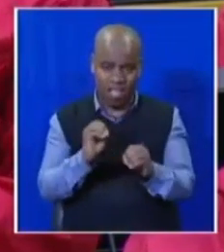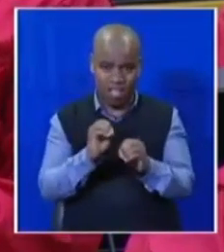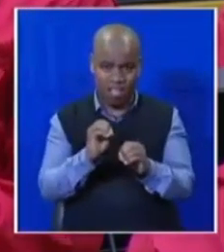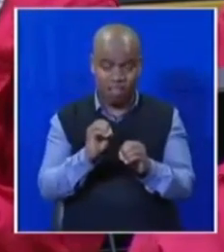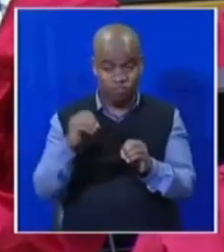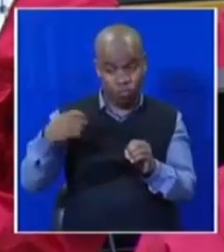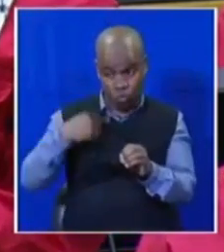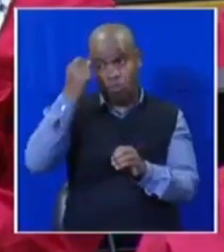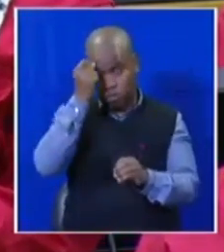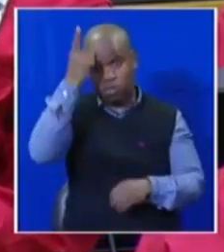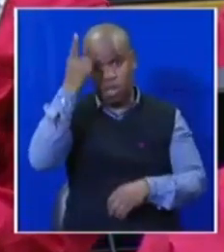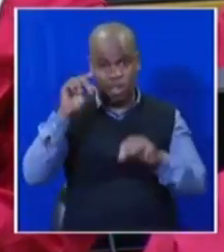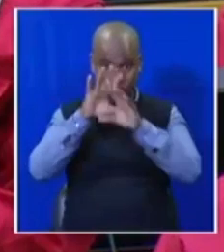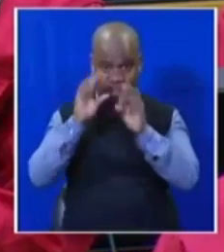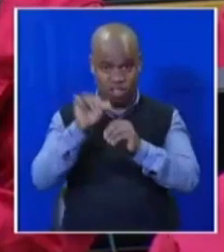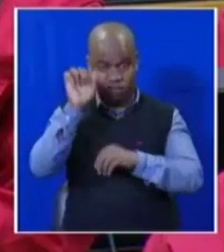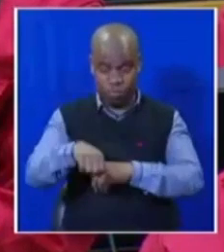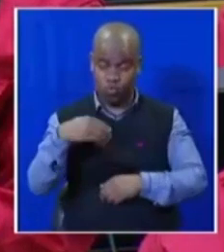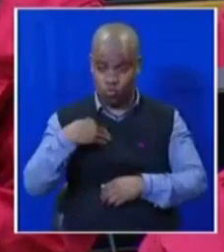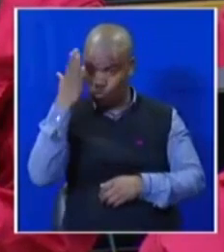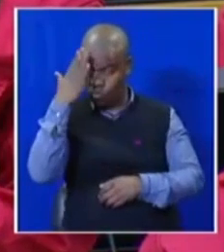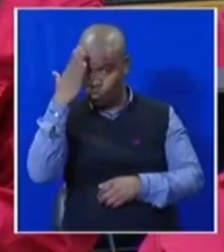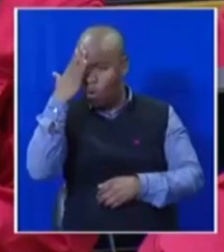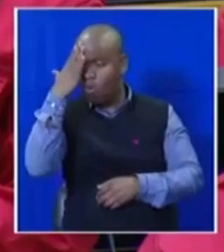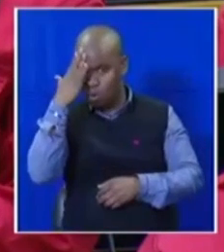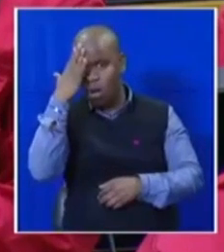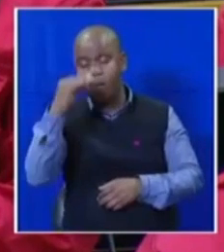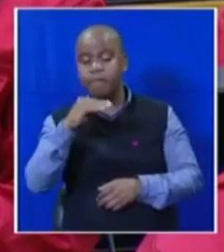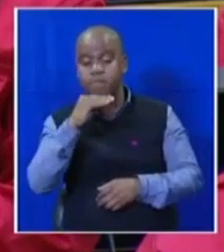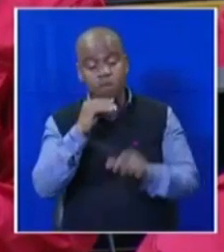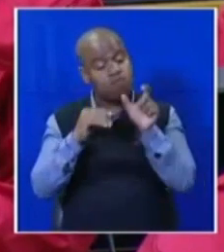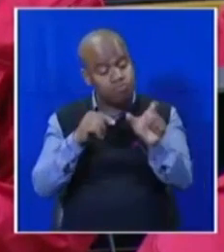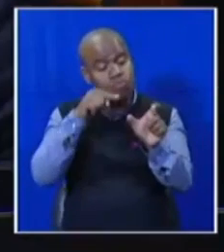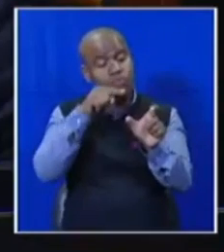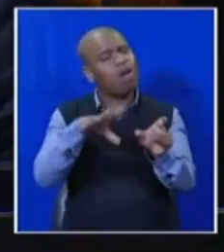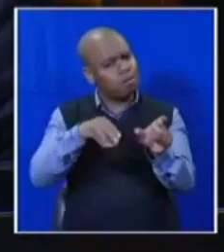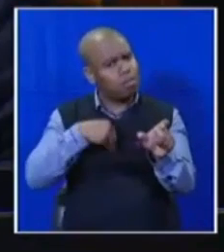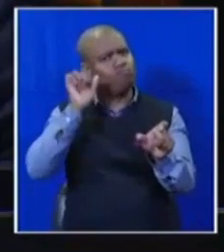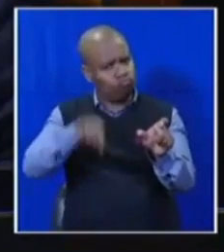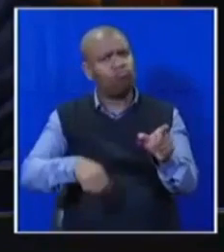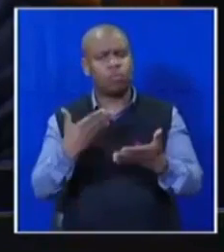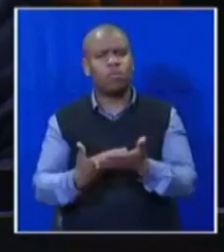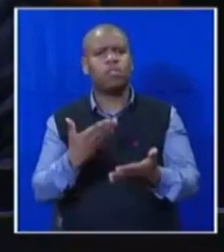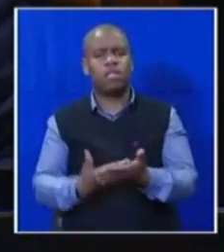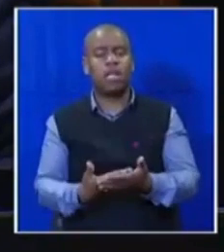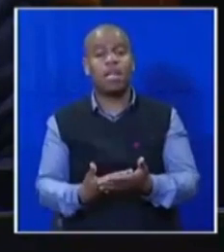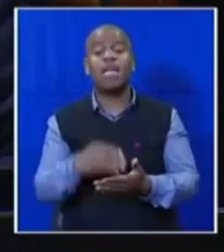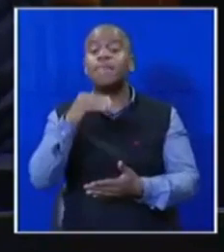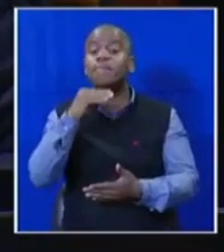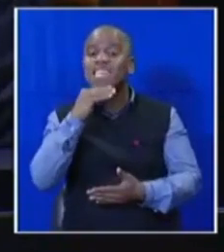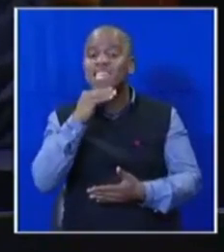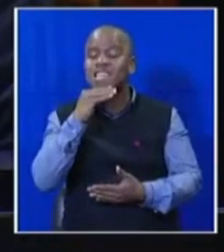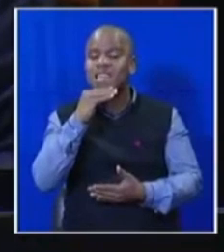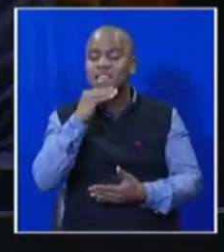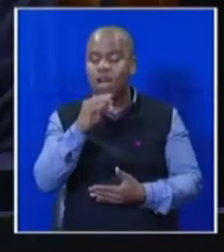hoe weet u? Gaan nie julle woord Honourable aanvaar member, we don't speak like that in the House. Dit beteken niks. Nee, dit